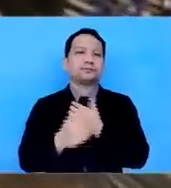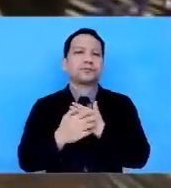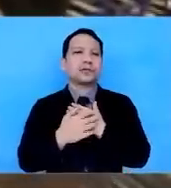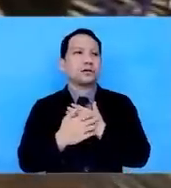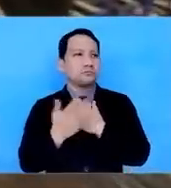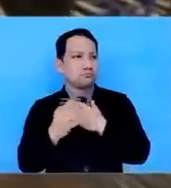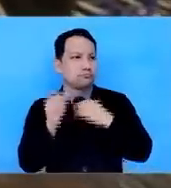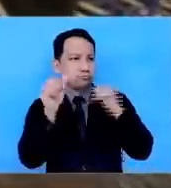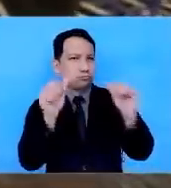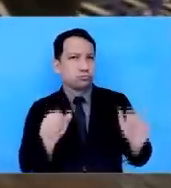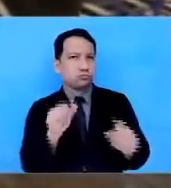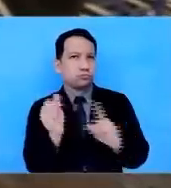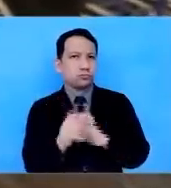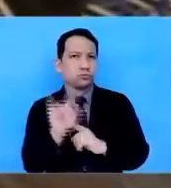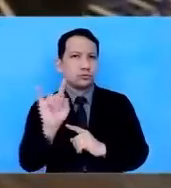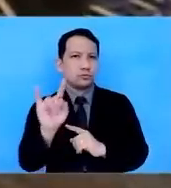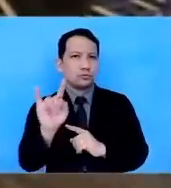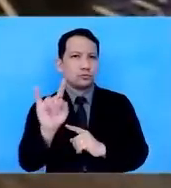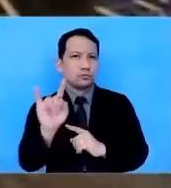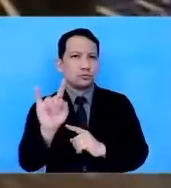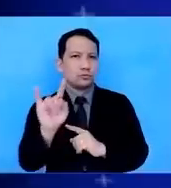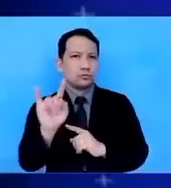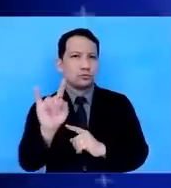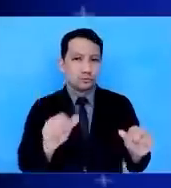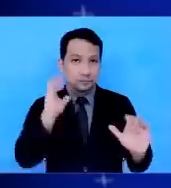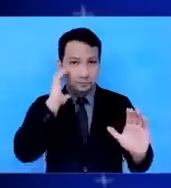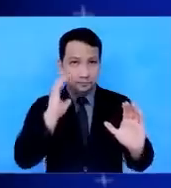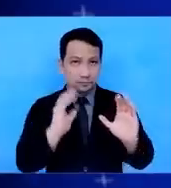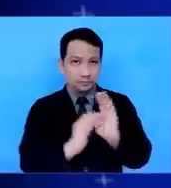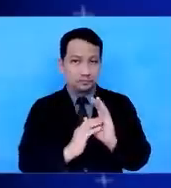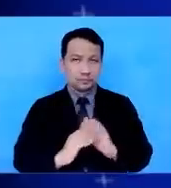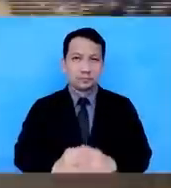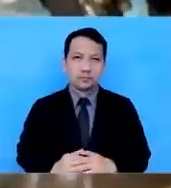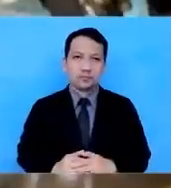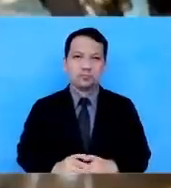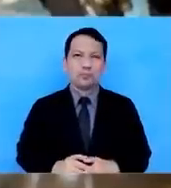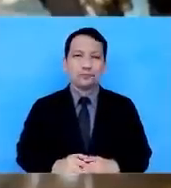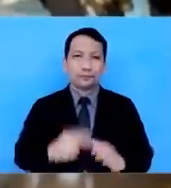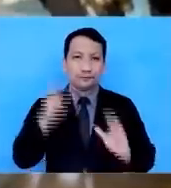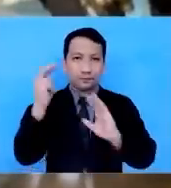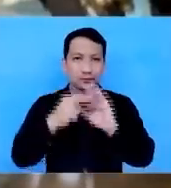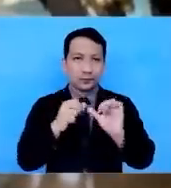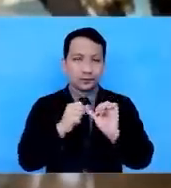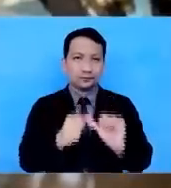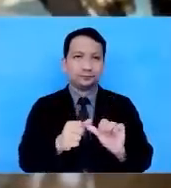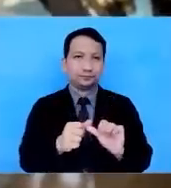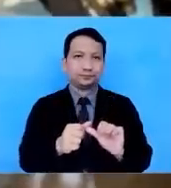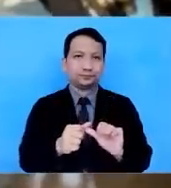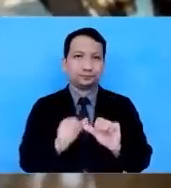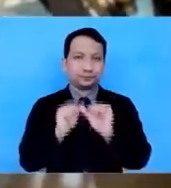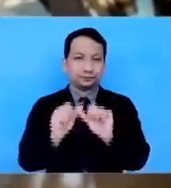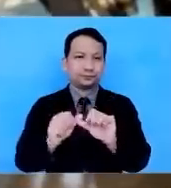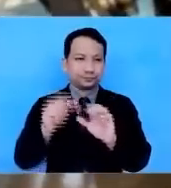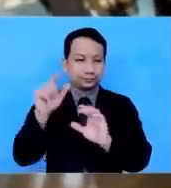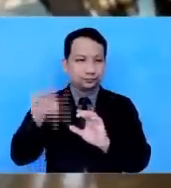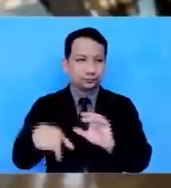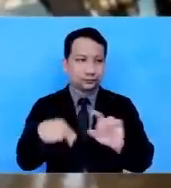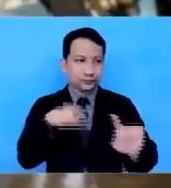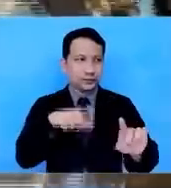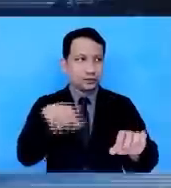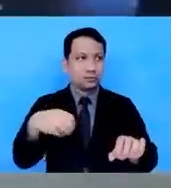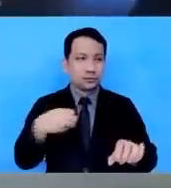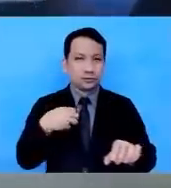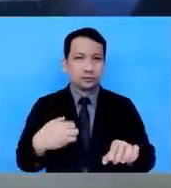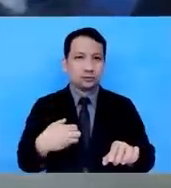Pinost niya pa sa social media ang litrato ng dalawang snatcher. Ang video at litratong yan ang naging susi para matukoy ng mga pulis ang